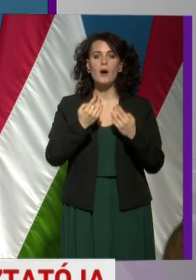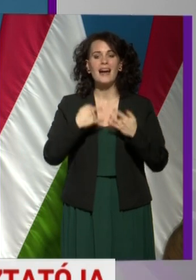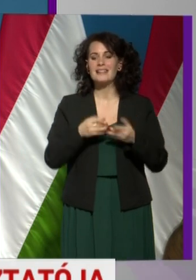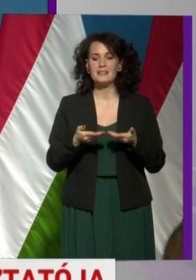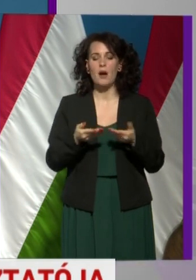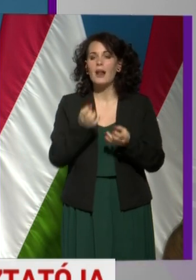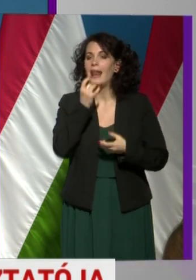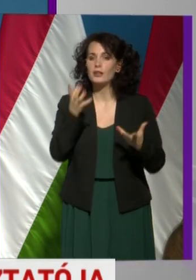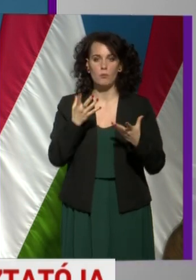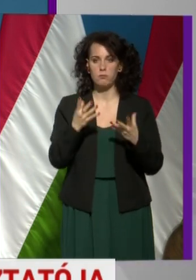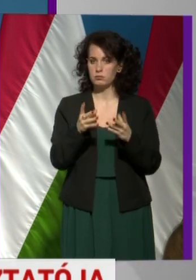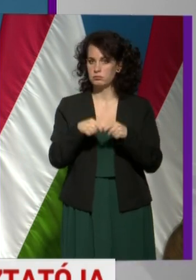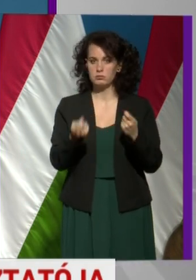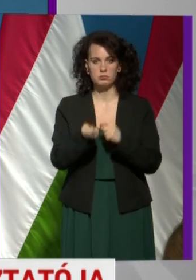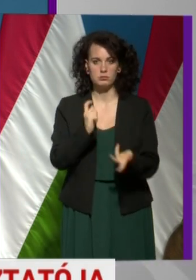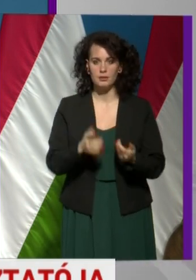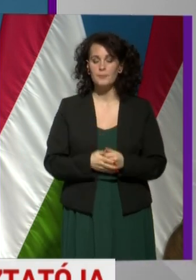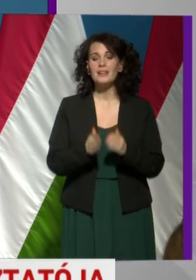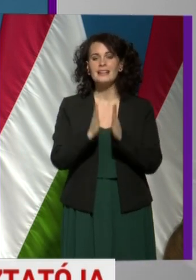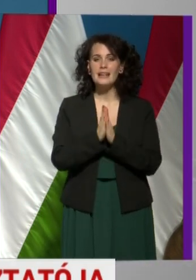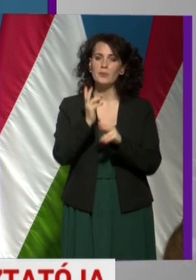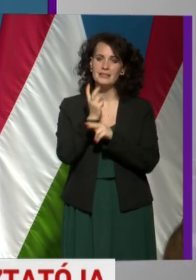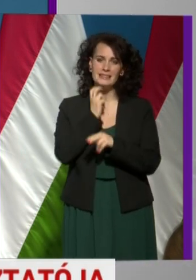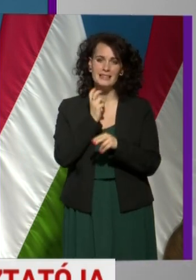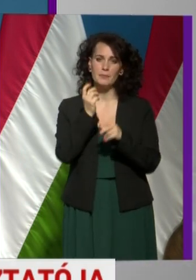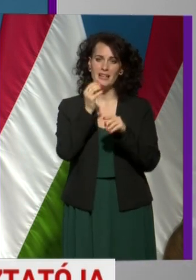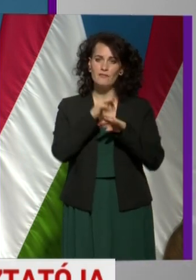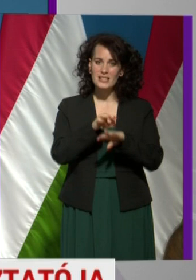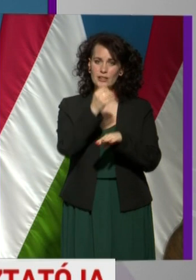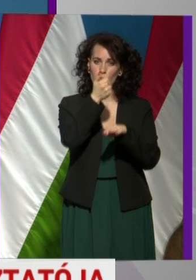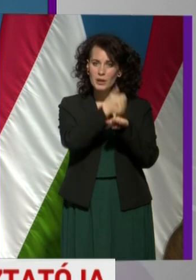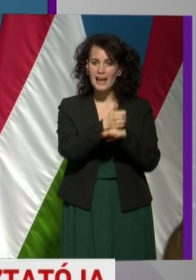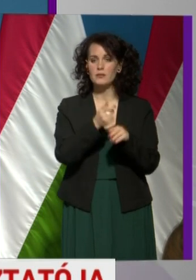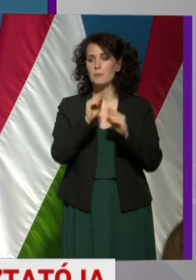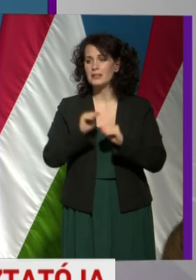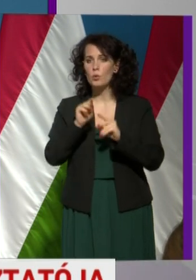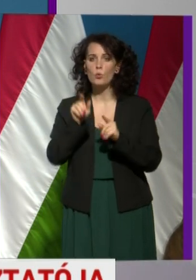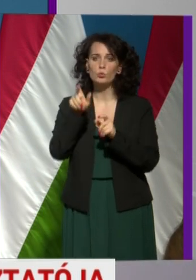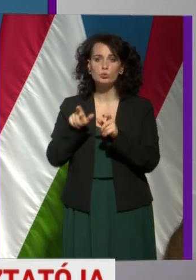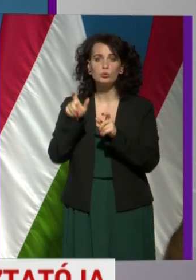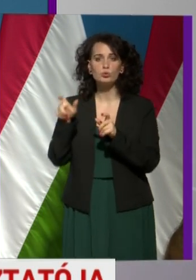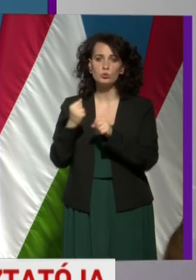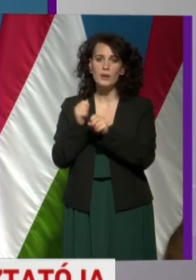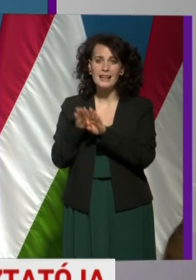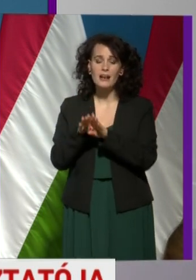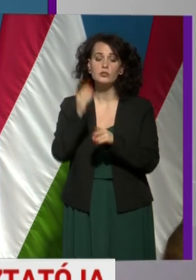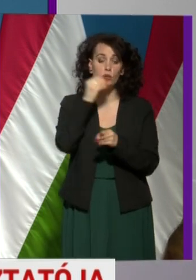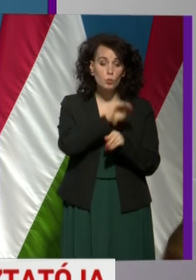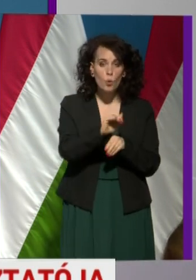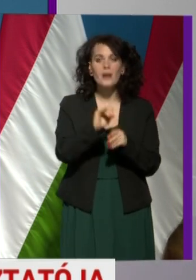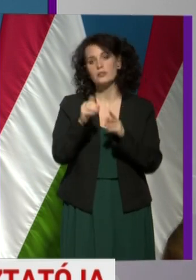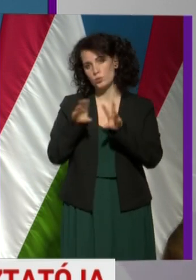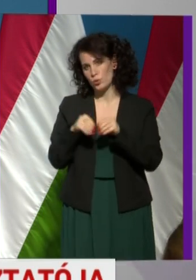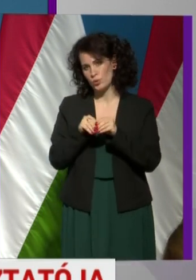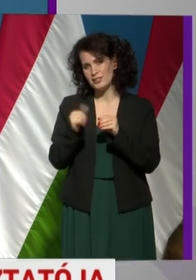legjobbat kihozni. Kérem az intézményvezetőket, kérem valamennyi pedagógus kollégát, a tanulókat és természetesen a szülőket is,